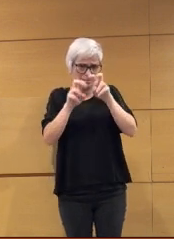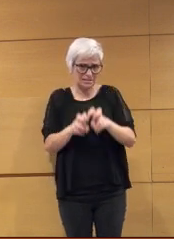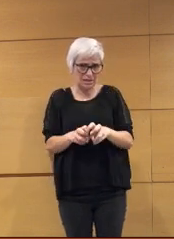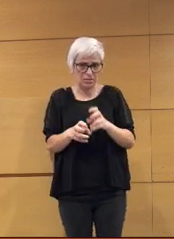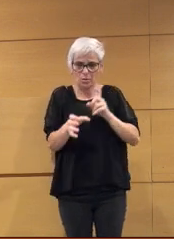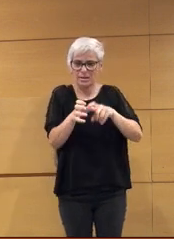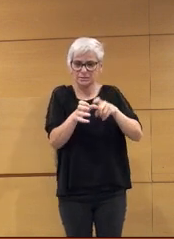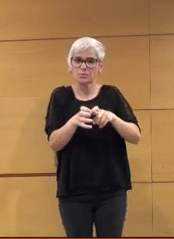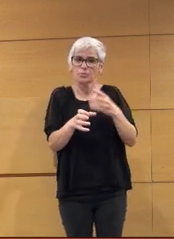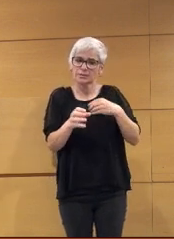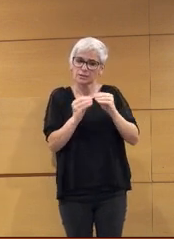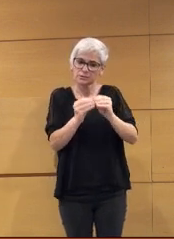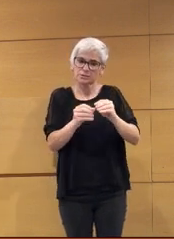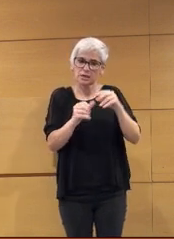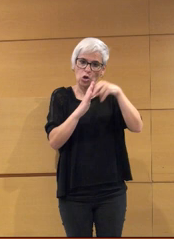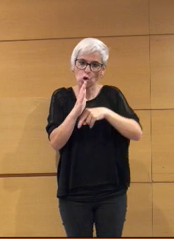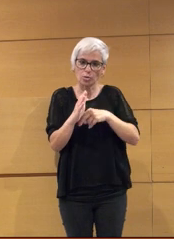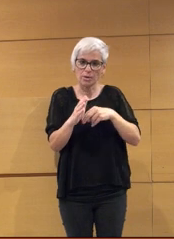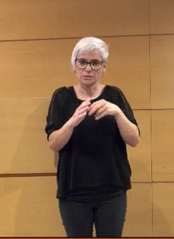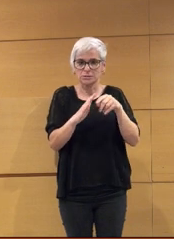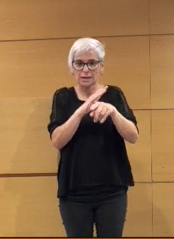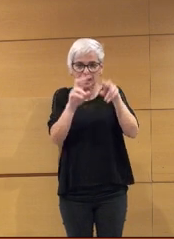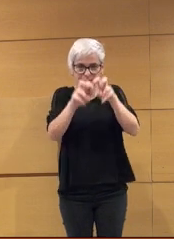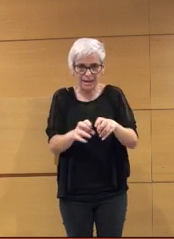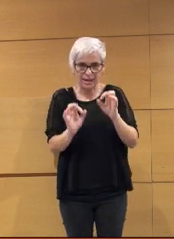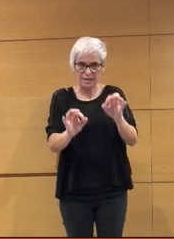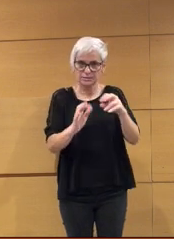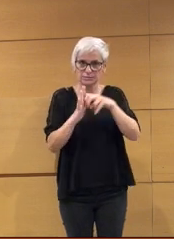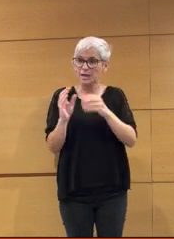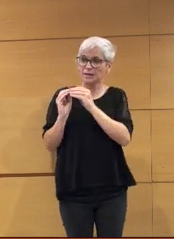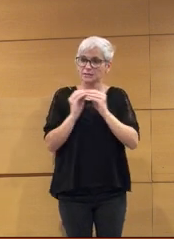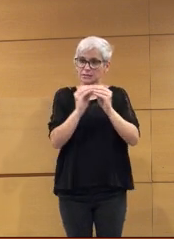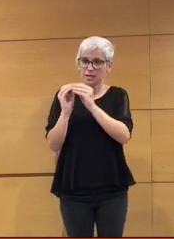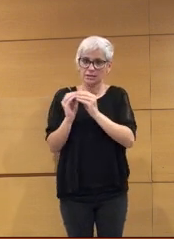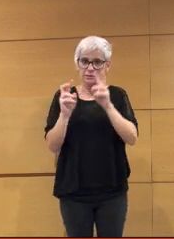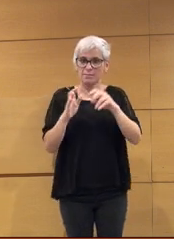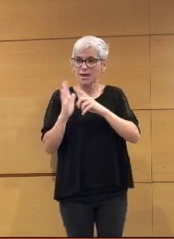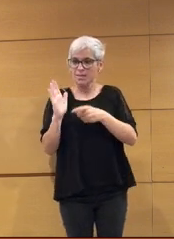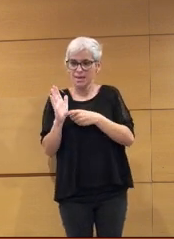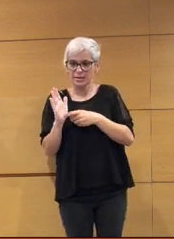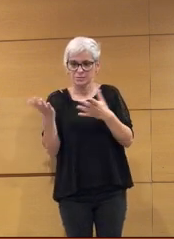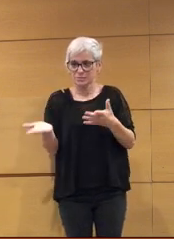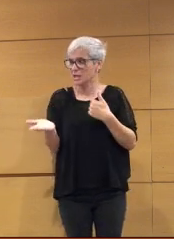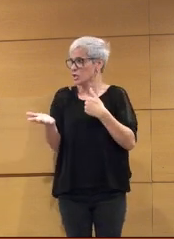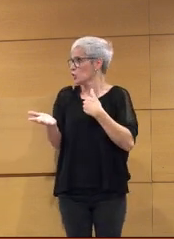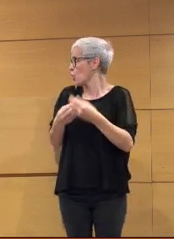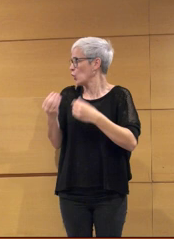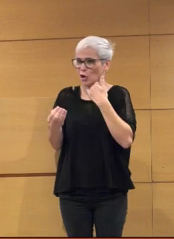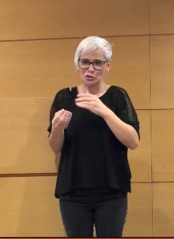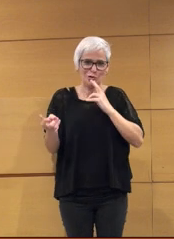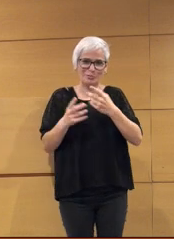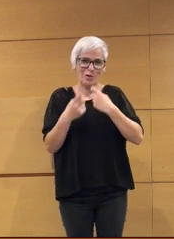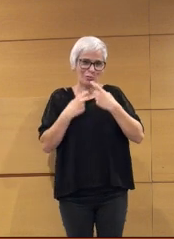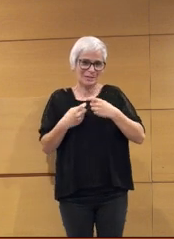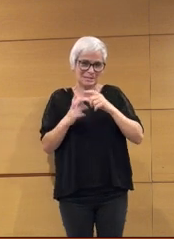com a experta en l'elaboració de normes, d'estàndards. Per tant, totes aquelles preguntes difícils sobre les lleis no cal que me les feu perquè no les sabré contestar.